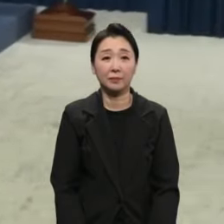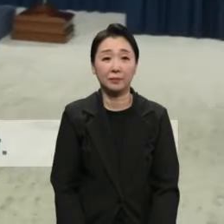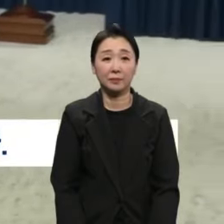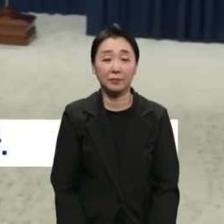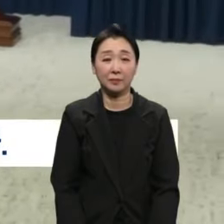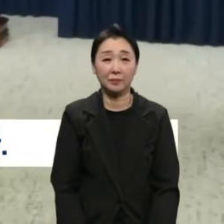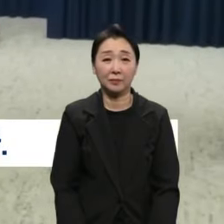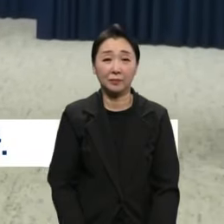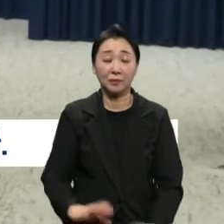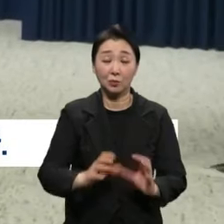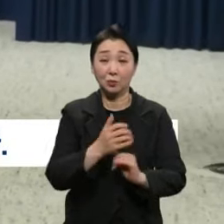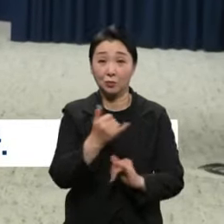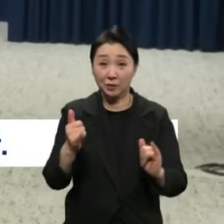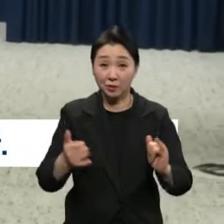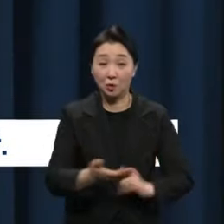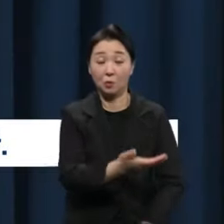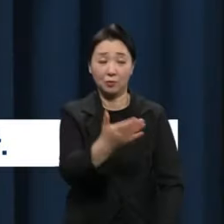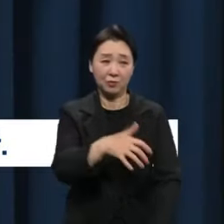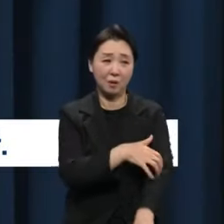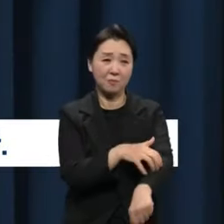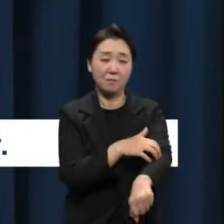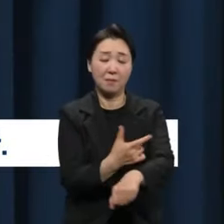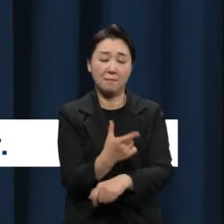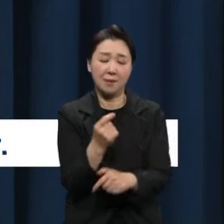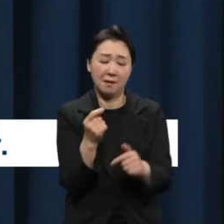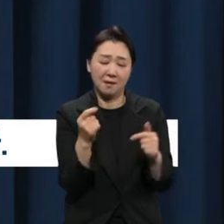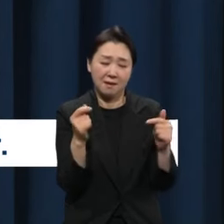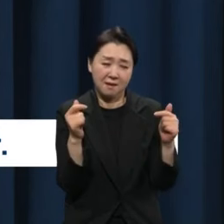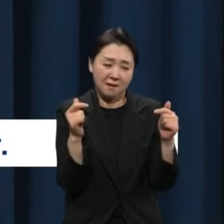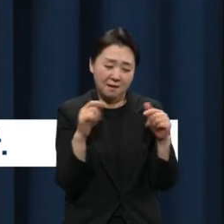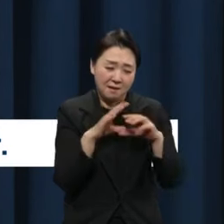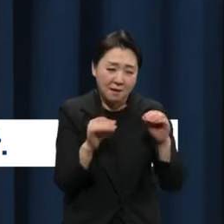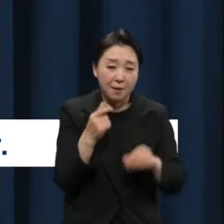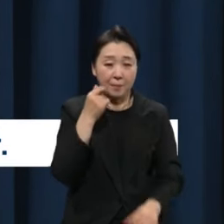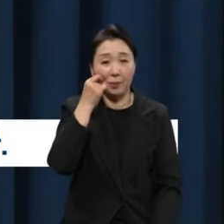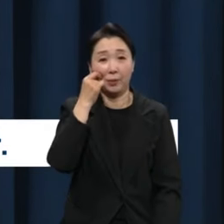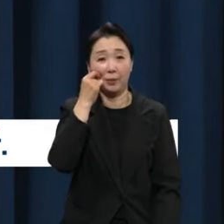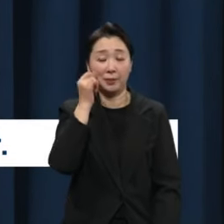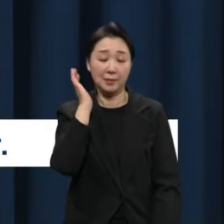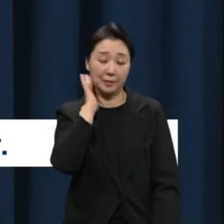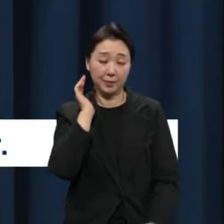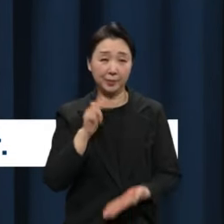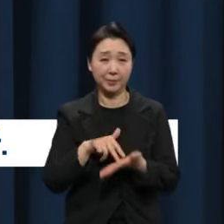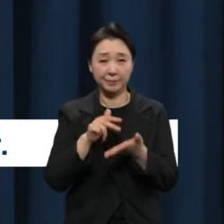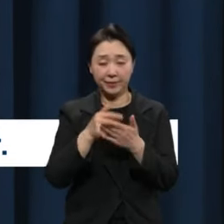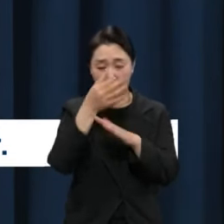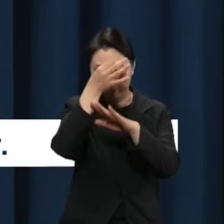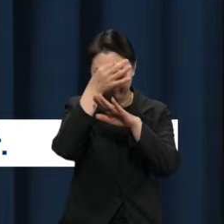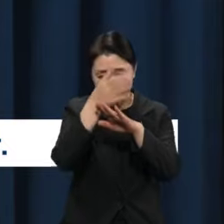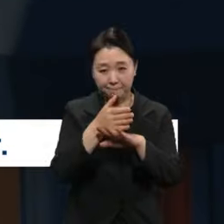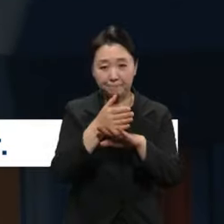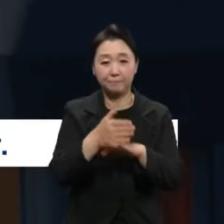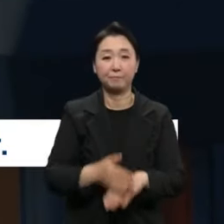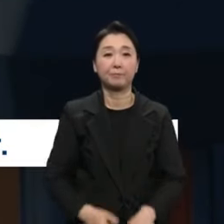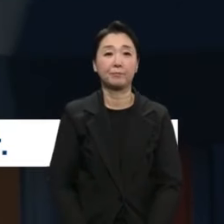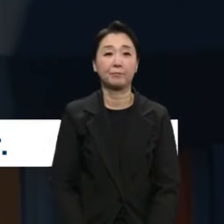국민들의 불편을 조속히 해소해드리지 못해 대통령으로서 송구한